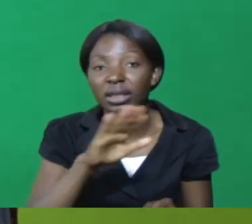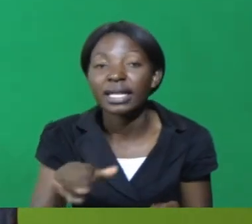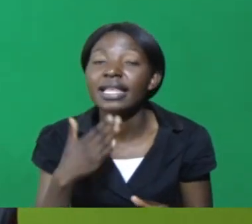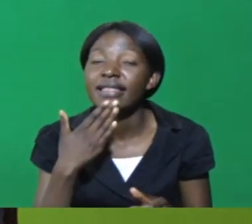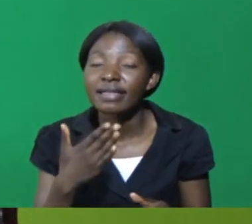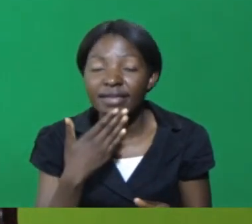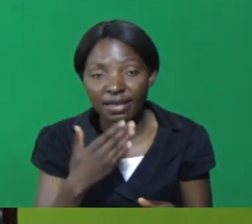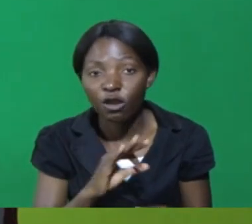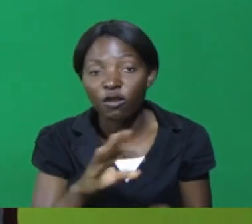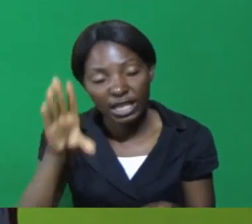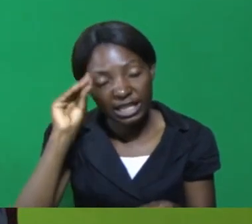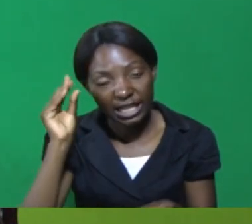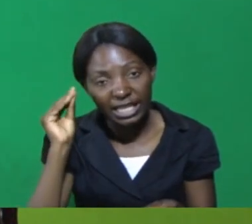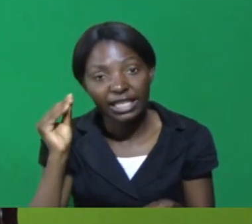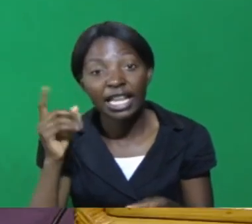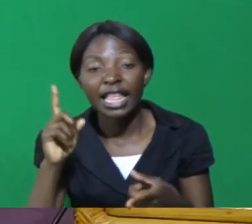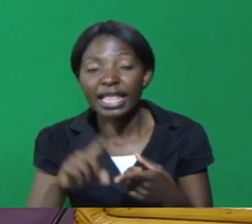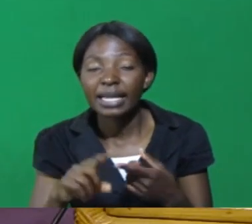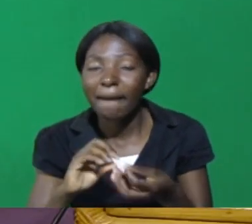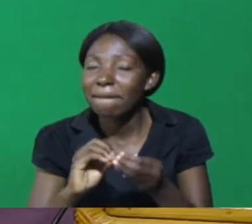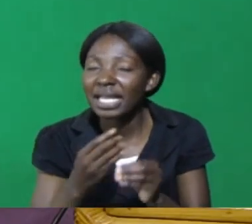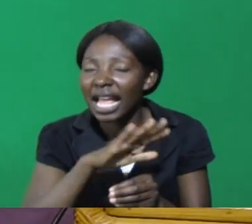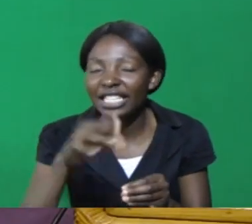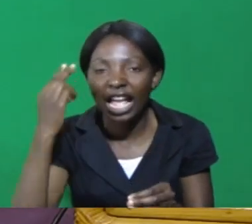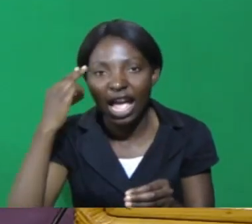pfungwa, chinotijekesera nekutionesa.